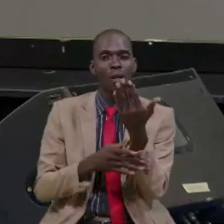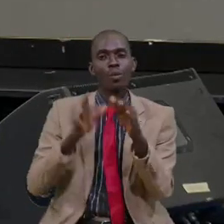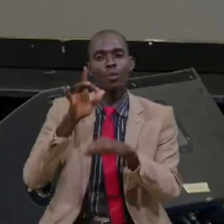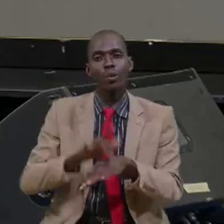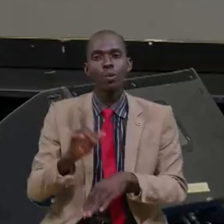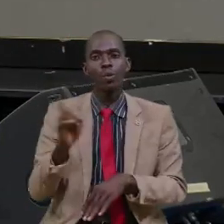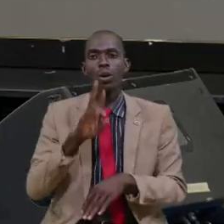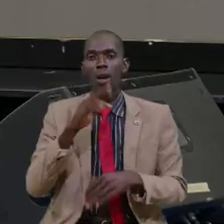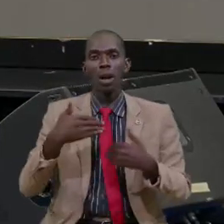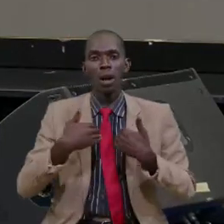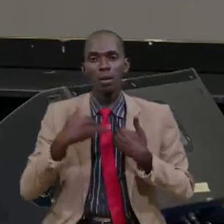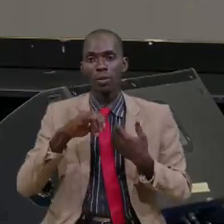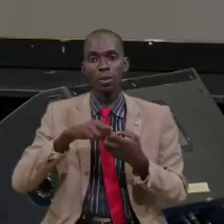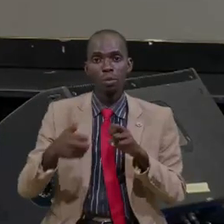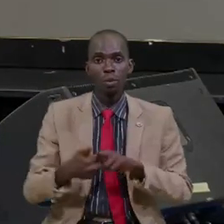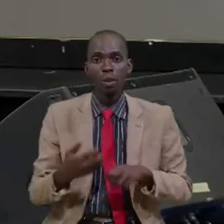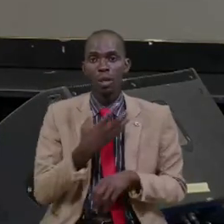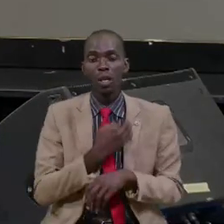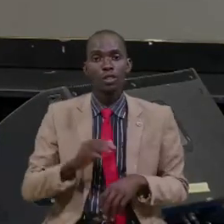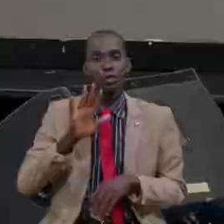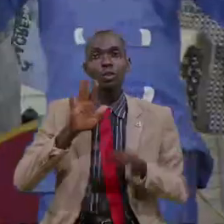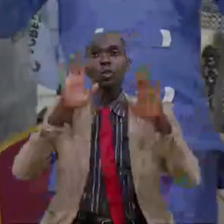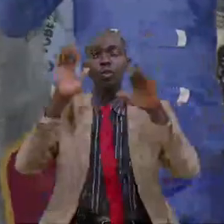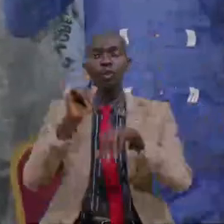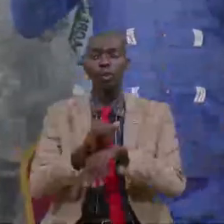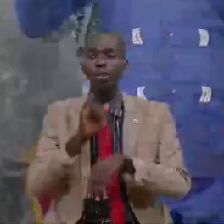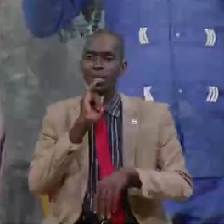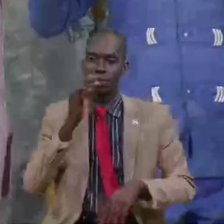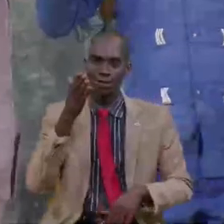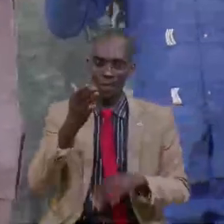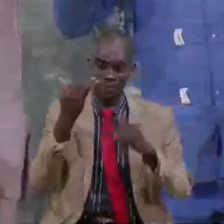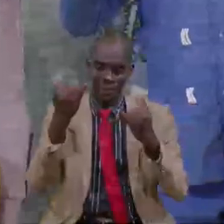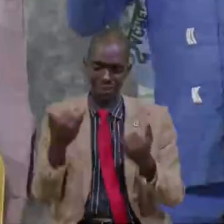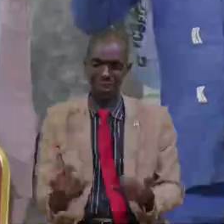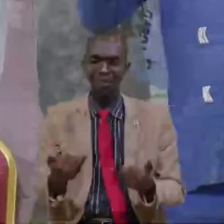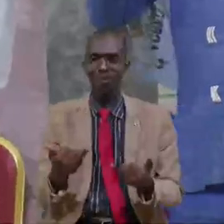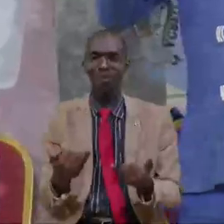défi. Et ton miracle est là maintenant.